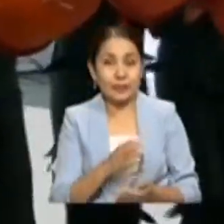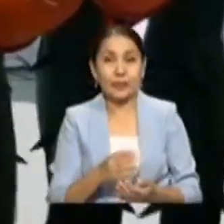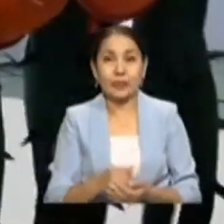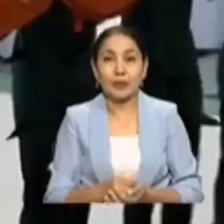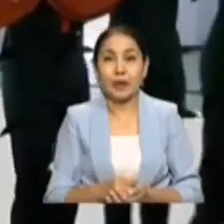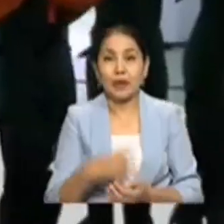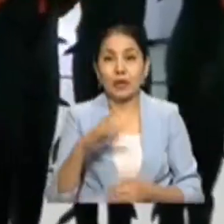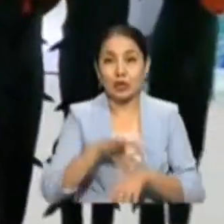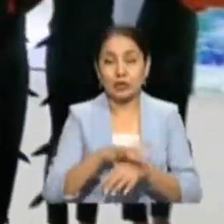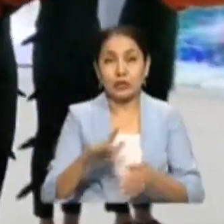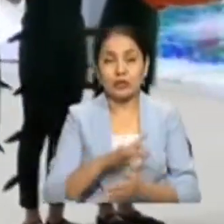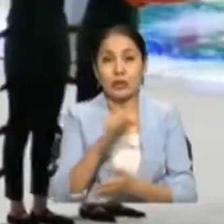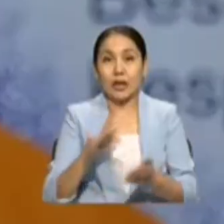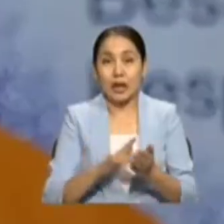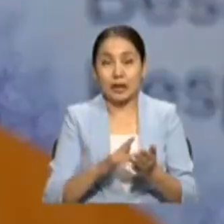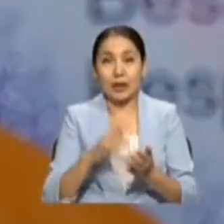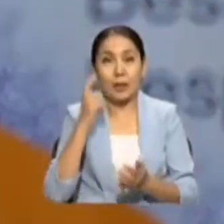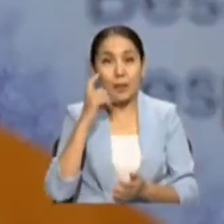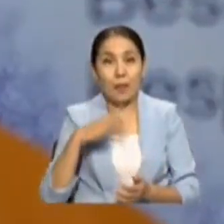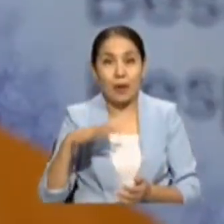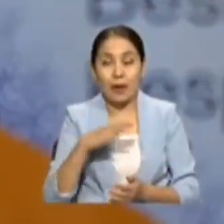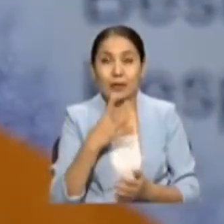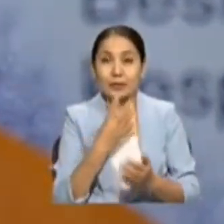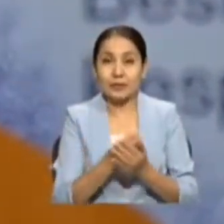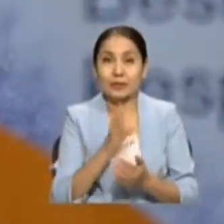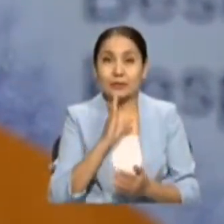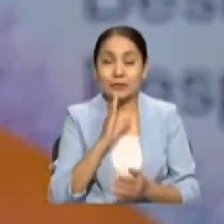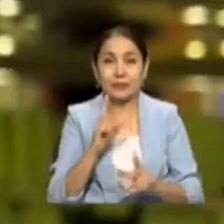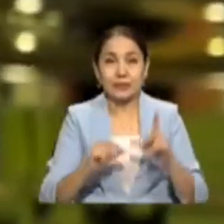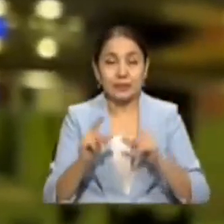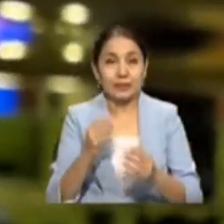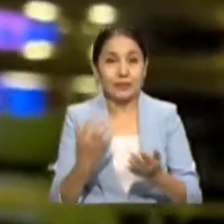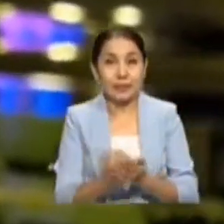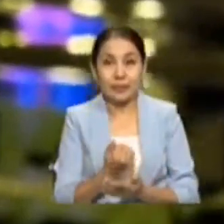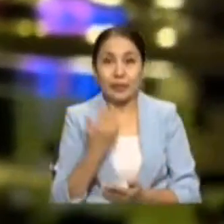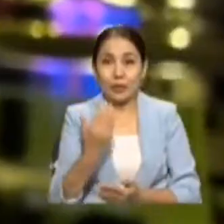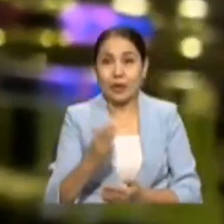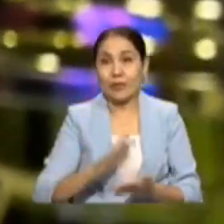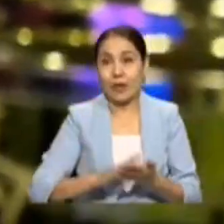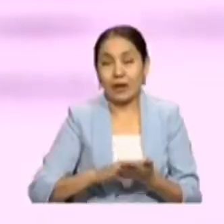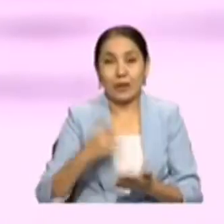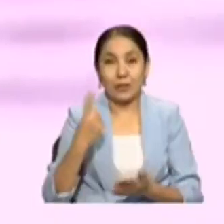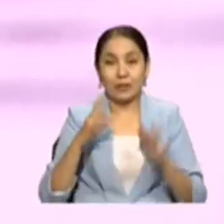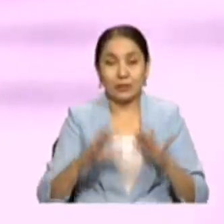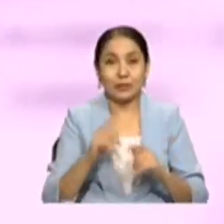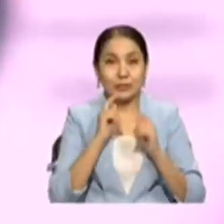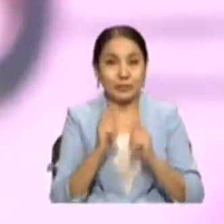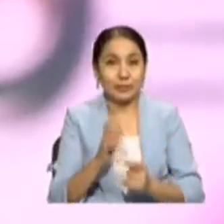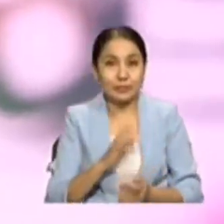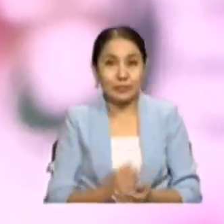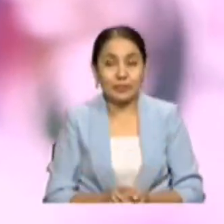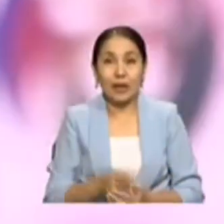bo'lsa, Toshkent shahrining Viqor mahallasi qizlariga teng keladigan raqib topilmadi va ular faxrli 1-chi o'rin sohibasiga